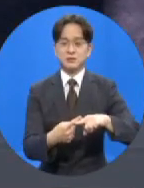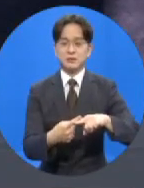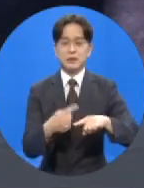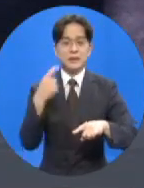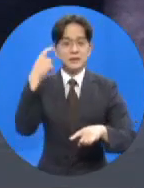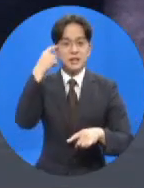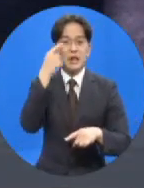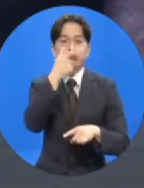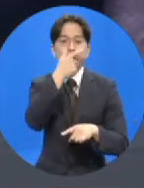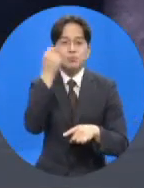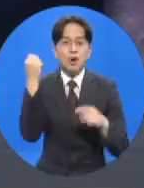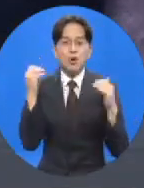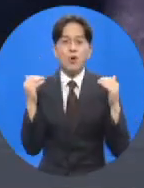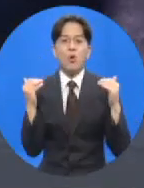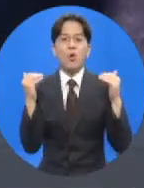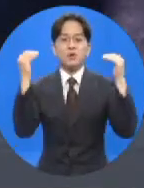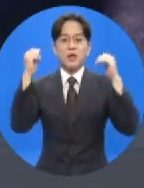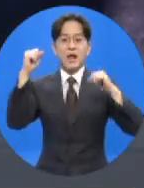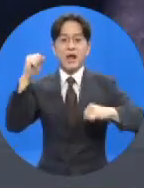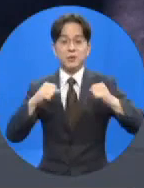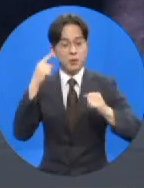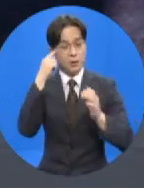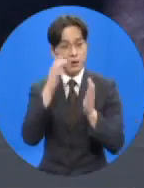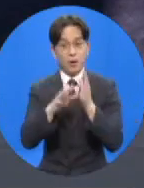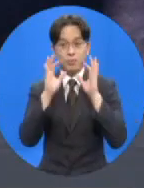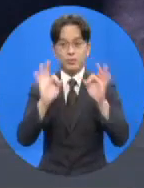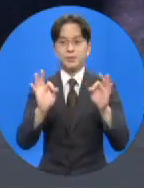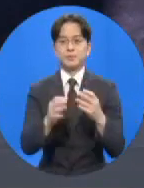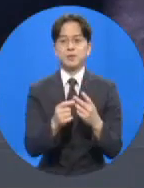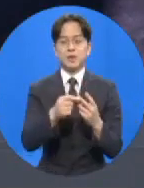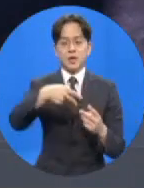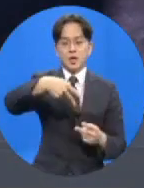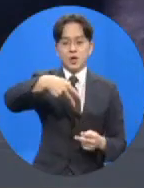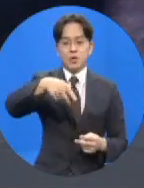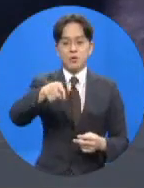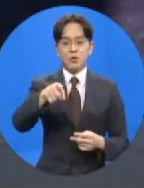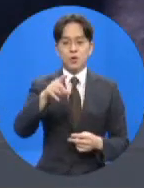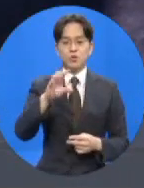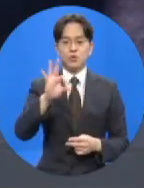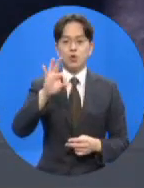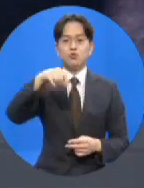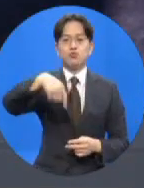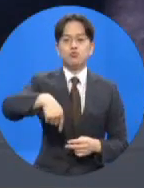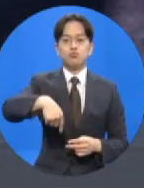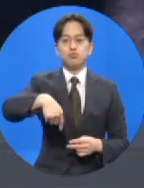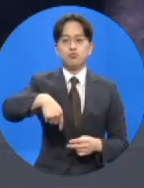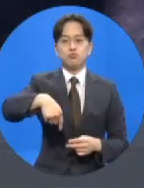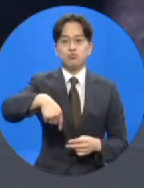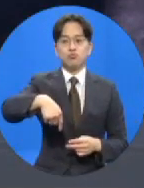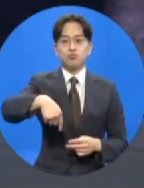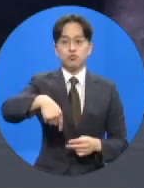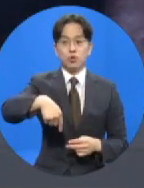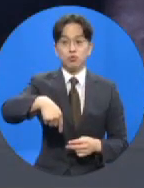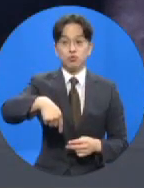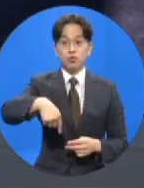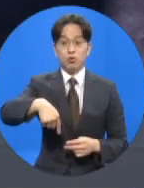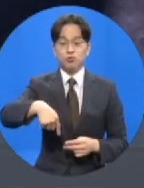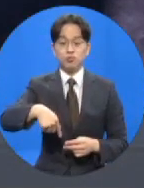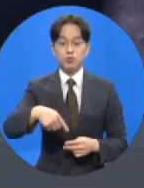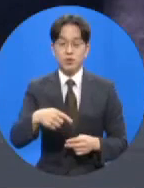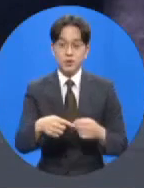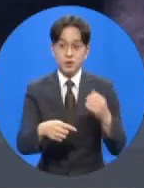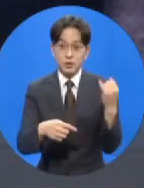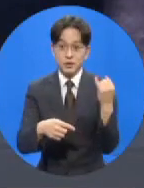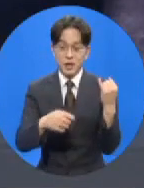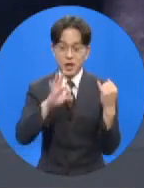민낯은 또 있습니다. 성우 윤소라 씨는 느닷없이 마스크 안 쓴 서민 빌라촌 아이들을